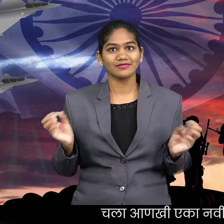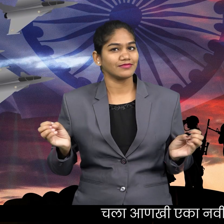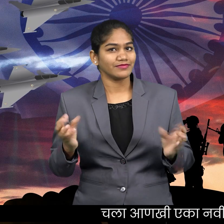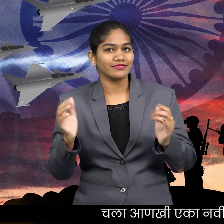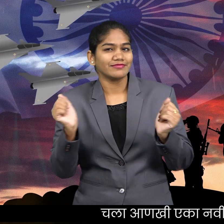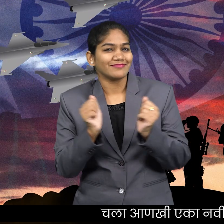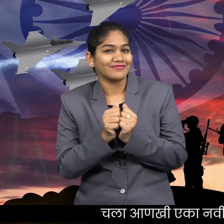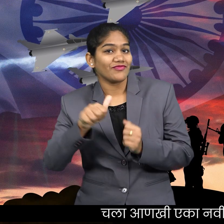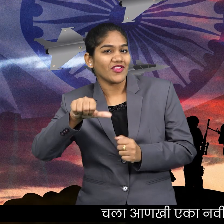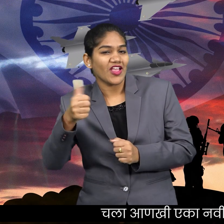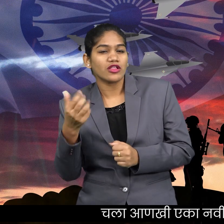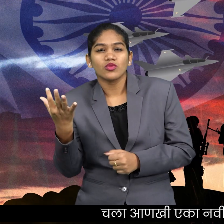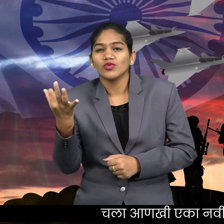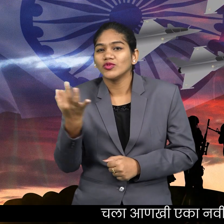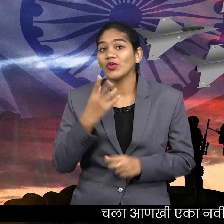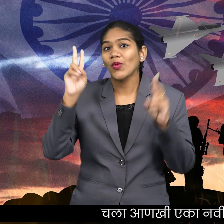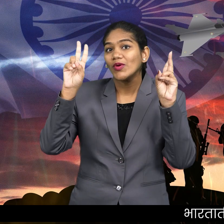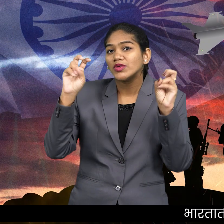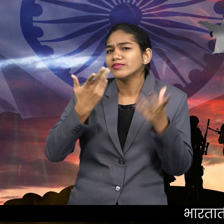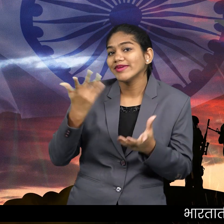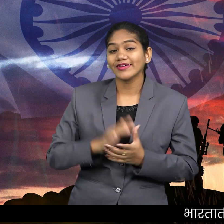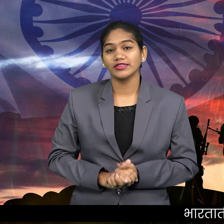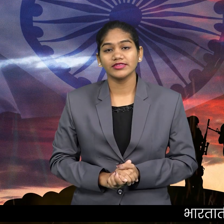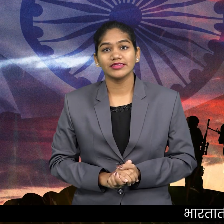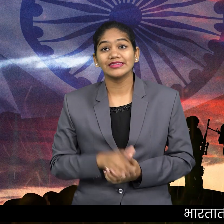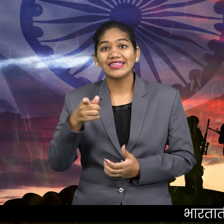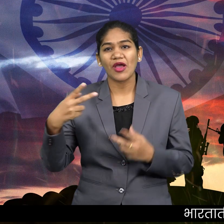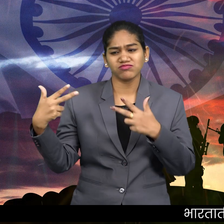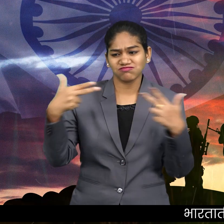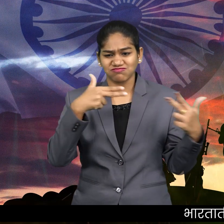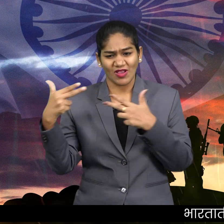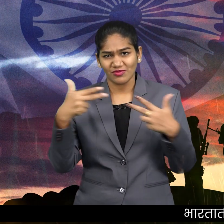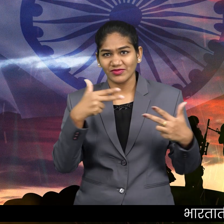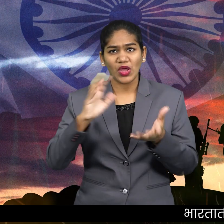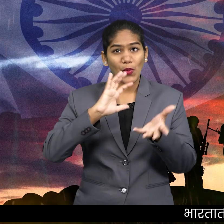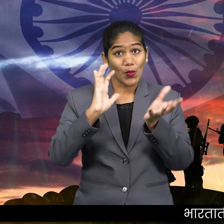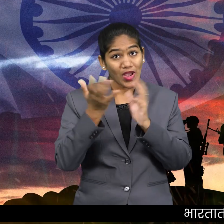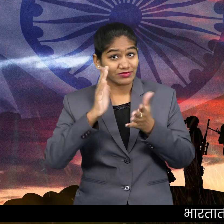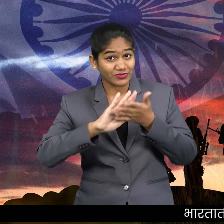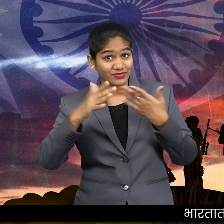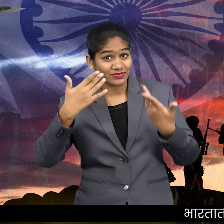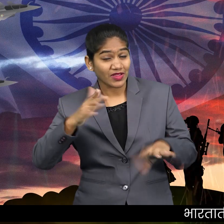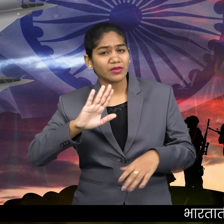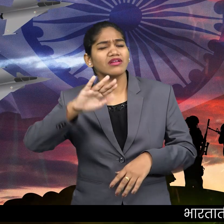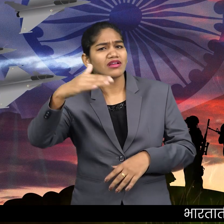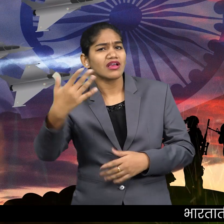चला, आणखी एक नवीन विषयापासून सुरुवात करूया. भारतातील महायुद्धानंतर.